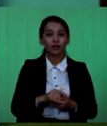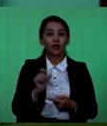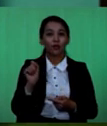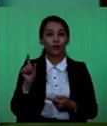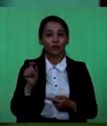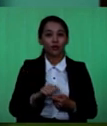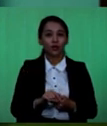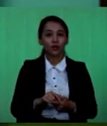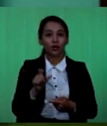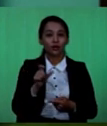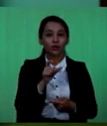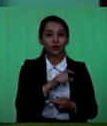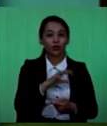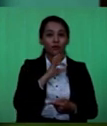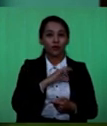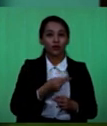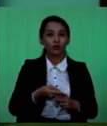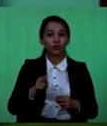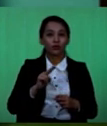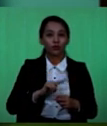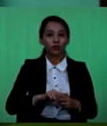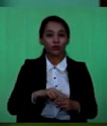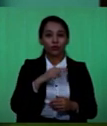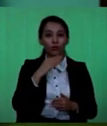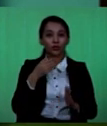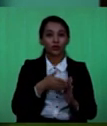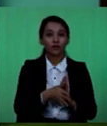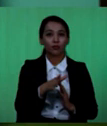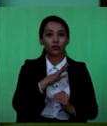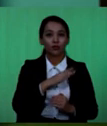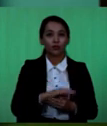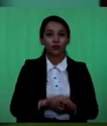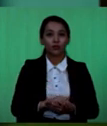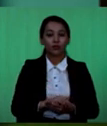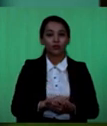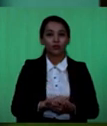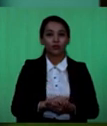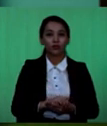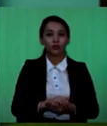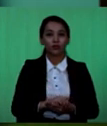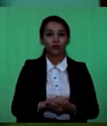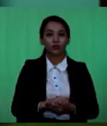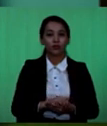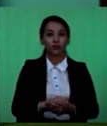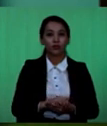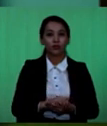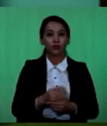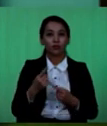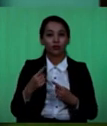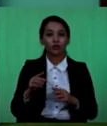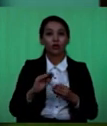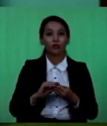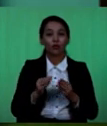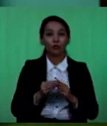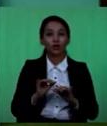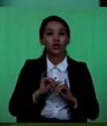boyliklar inson ehtiyojini qondirish uchun sarflanmoqda. Bu esa o'z navbatida boshqa